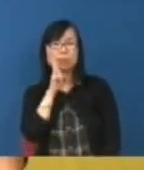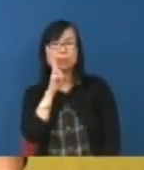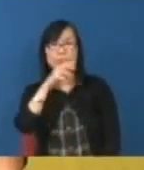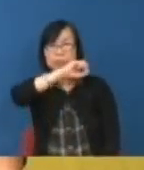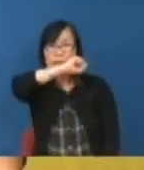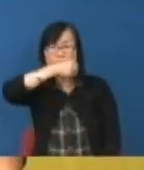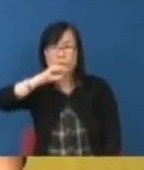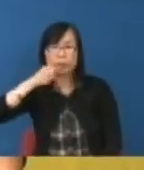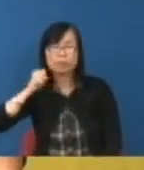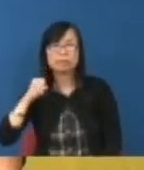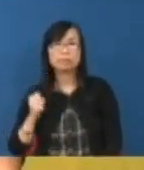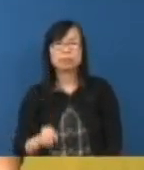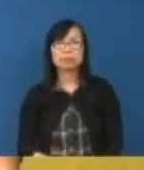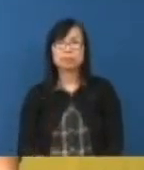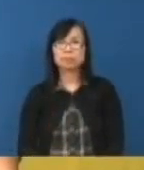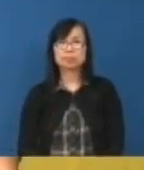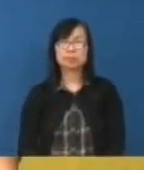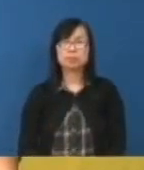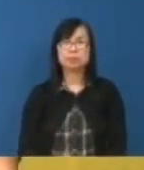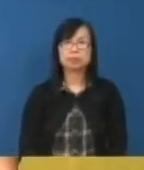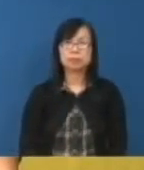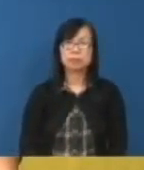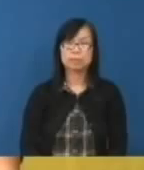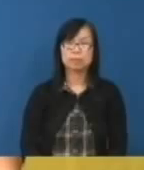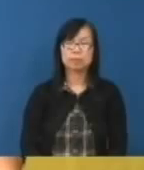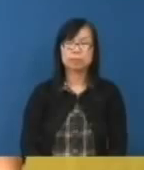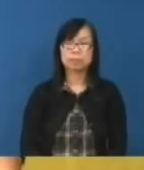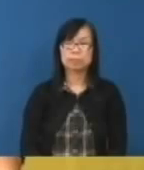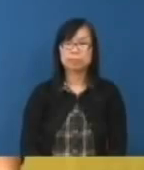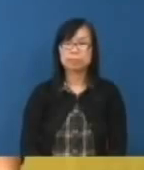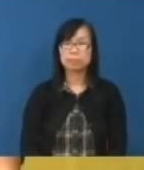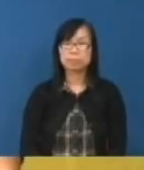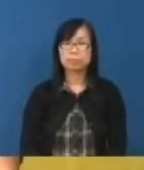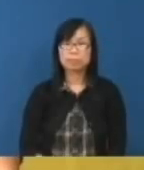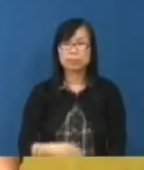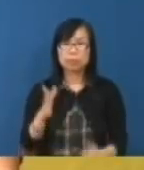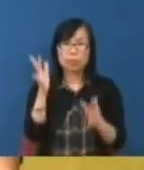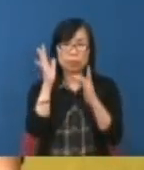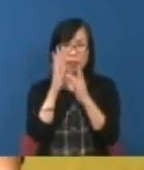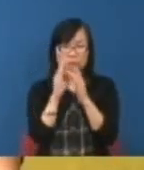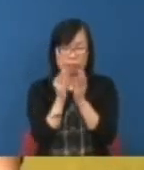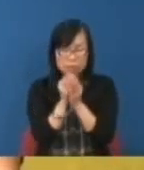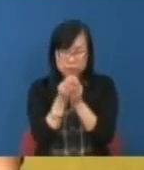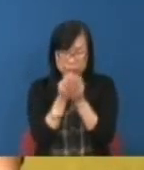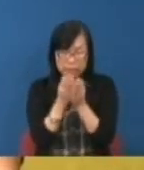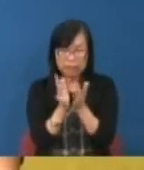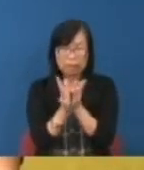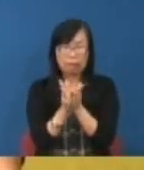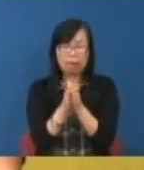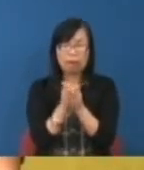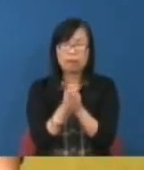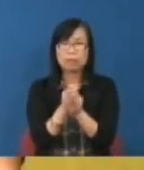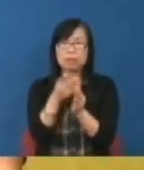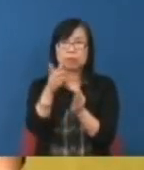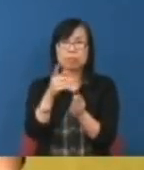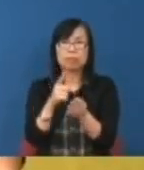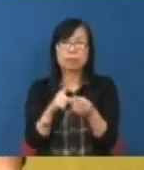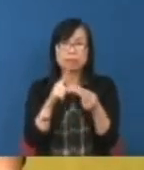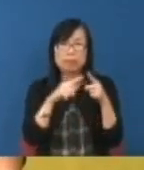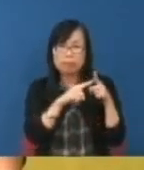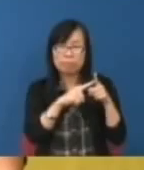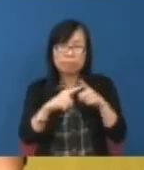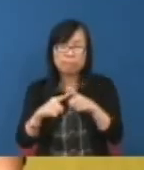灣其實那一種對，譬如說對這個性傾向啊，對於這個不同族，以